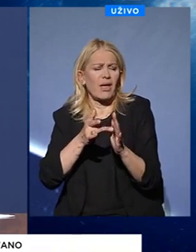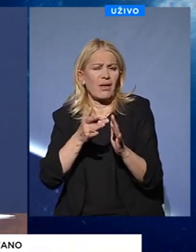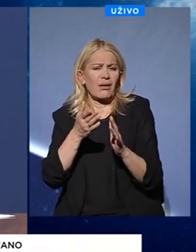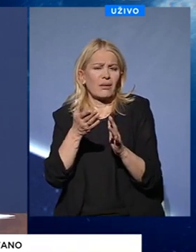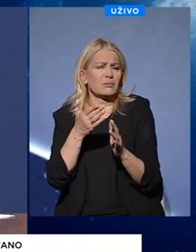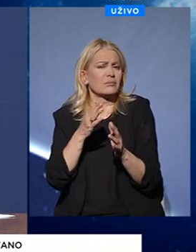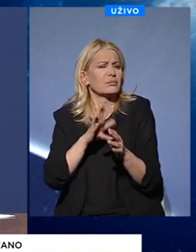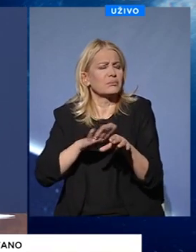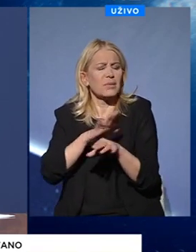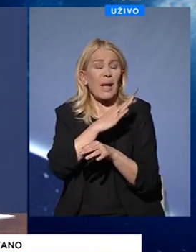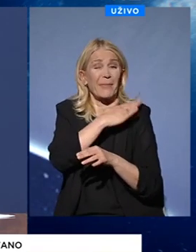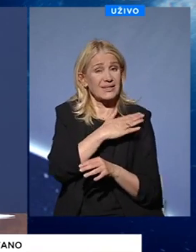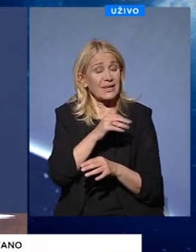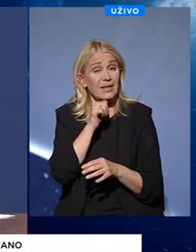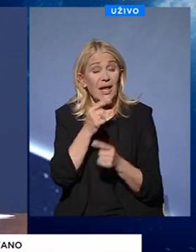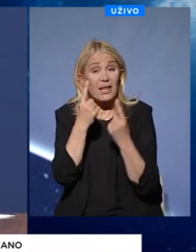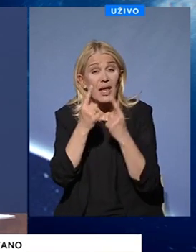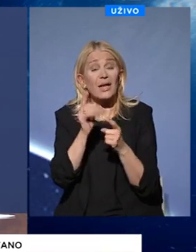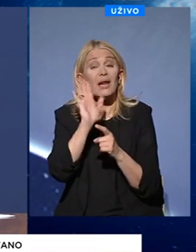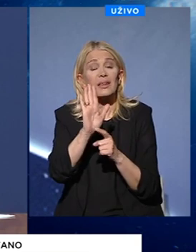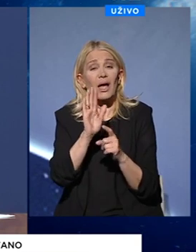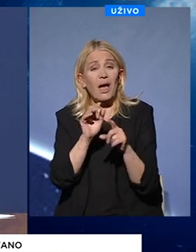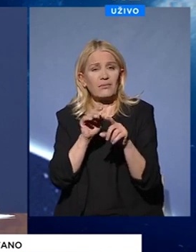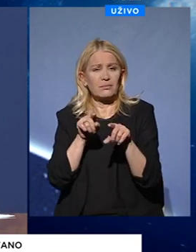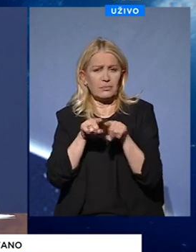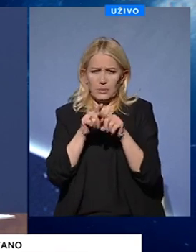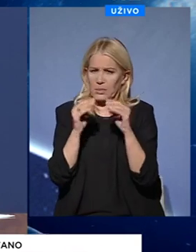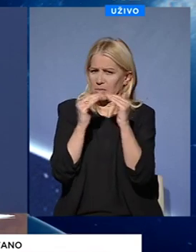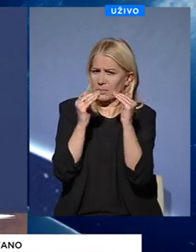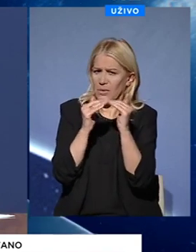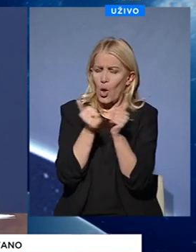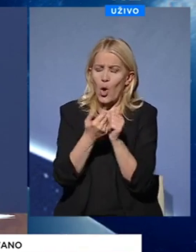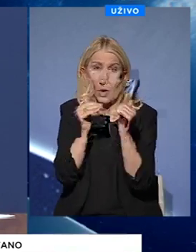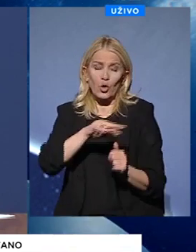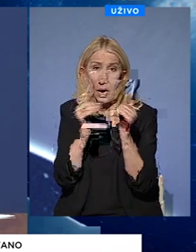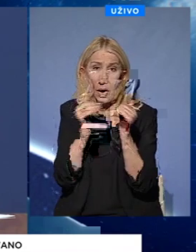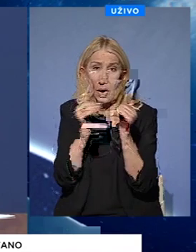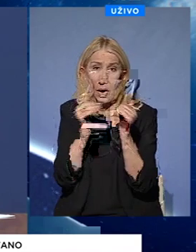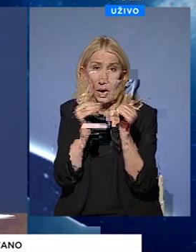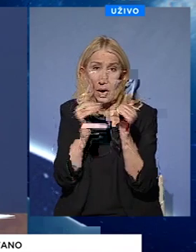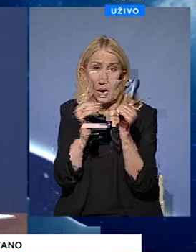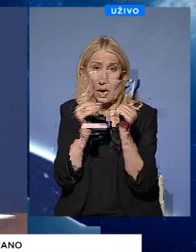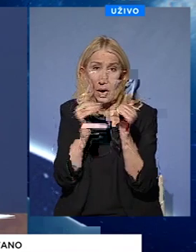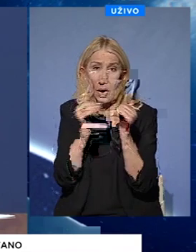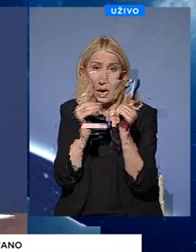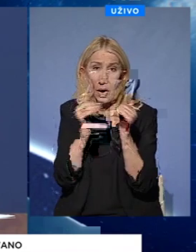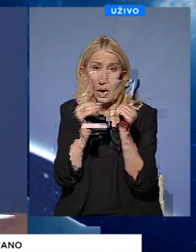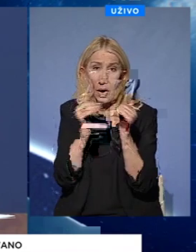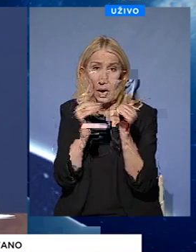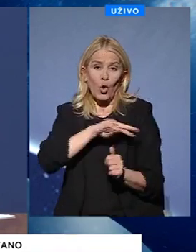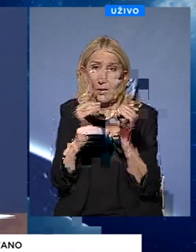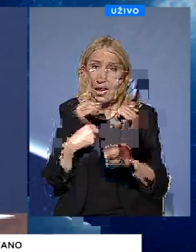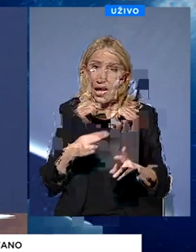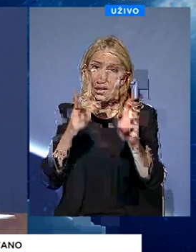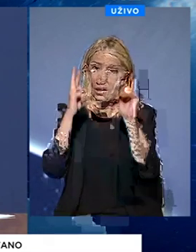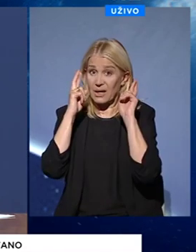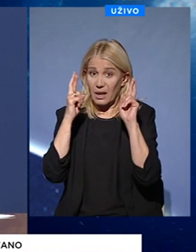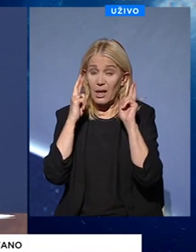na jedan takav solidaran, zajednički, odgovoran način rešava problem. Nadam se da će